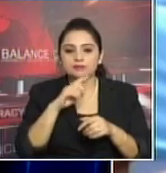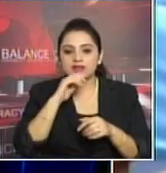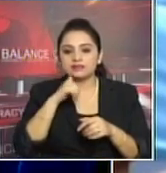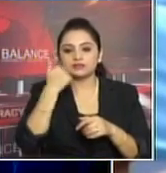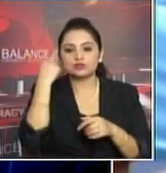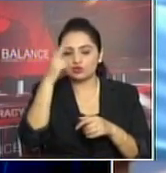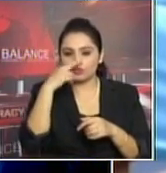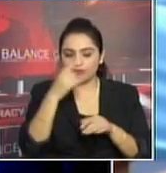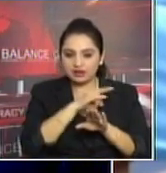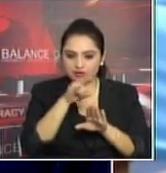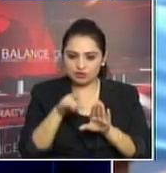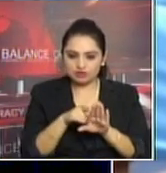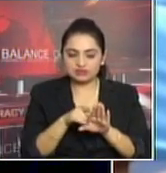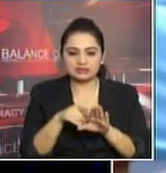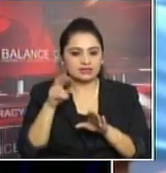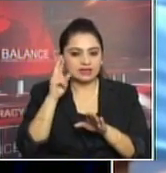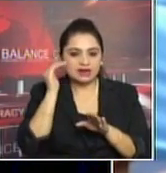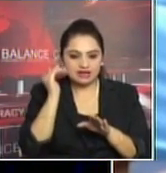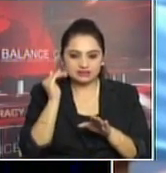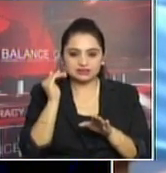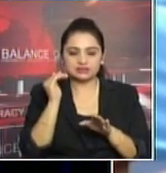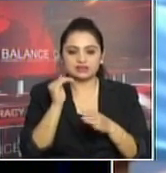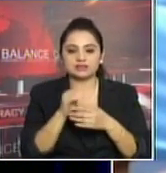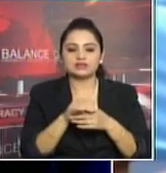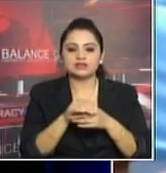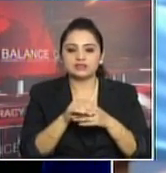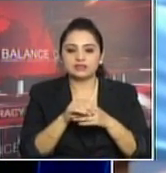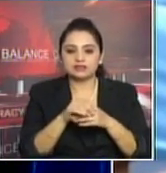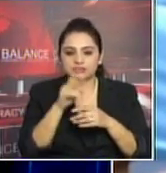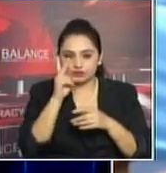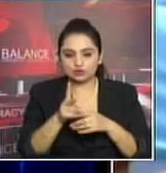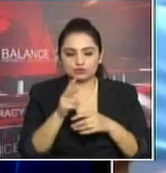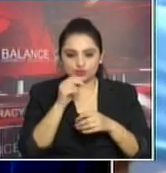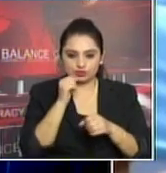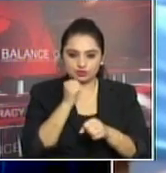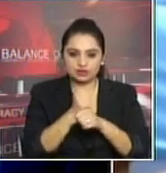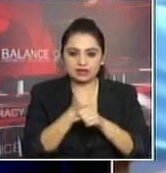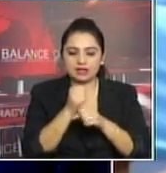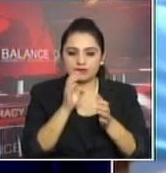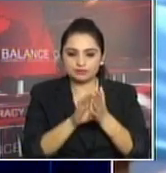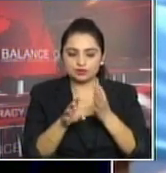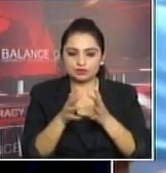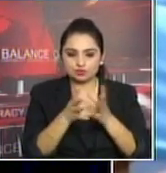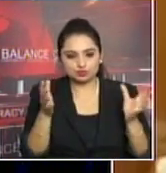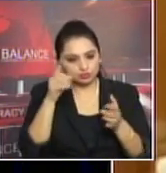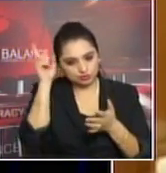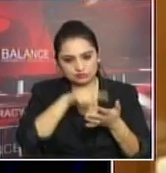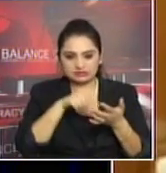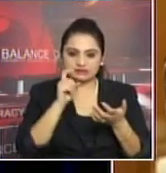रूपमा रणनीतिक, राजनीतिक, कूटनीतिक दृष्टिकोणबाट ठुलो क्षति बेहोर्नु पर्ने स्थिति उत्पन्न